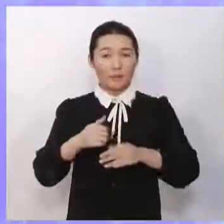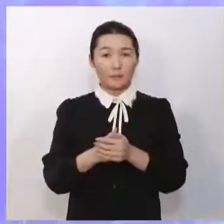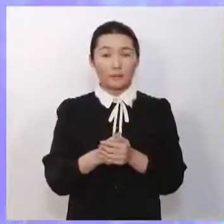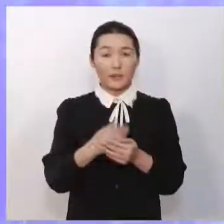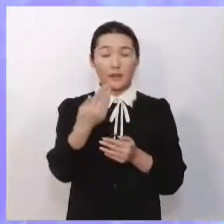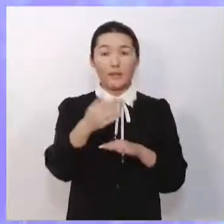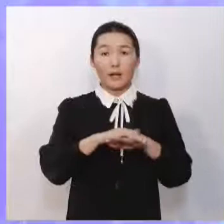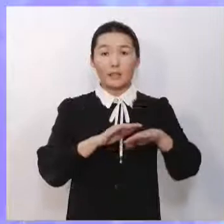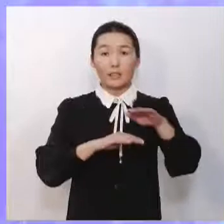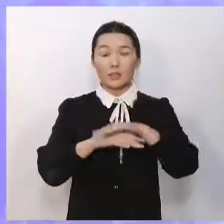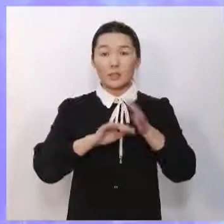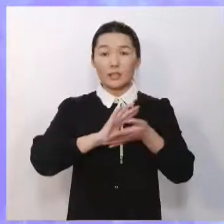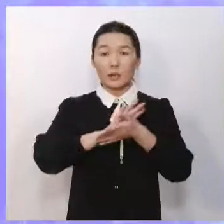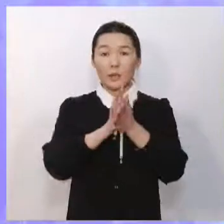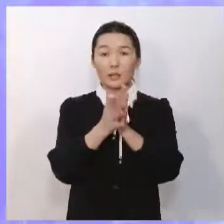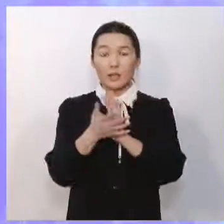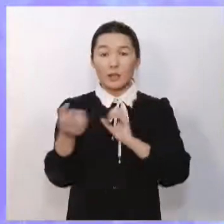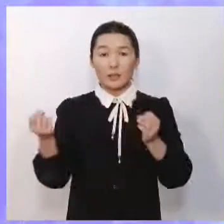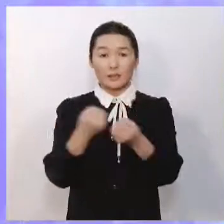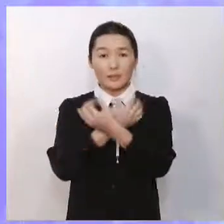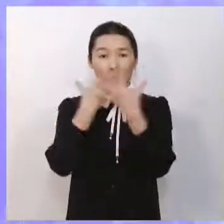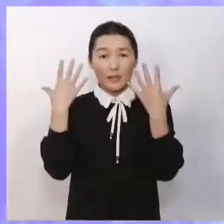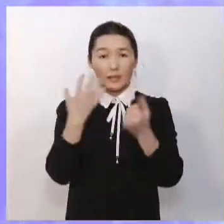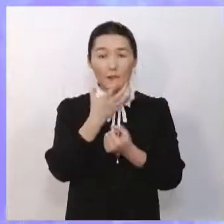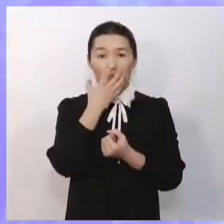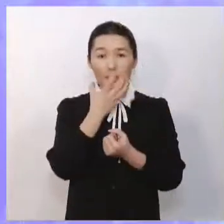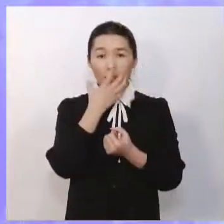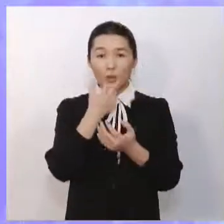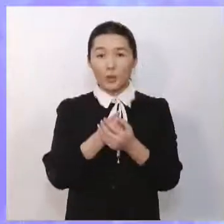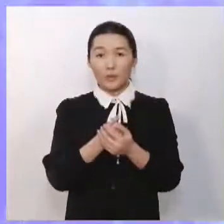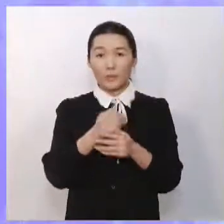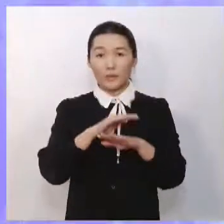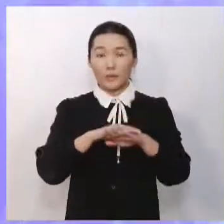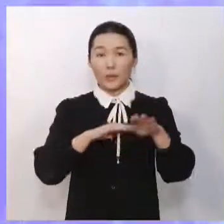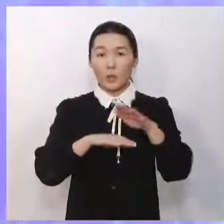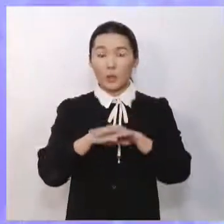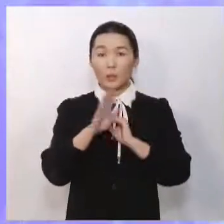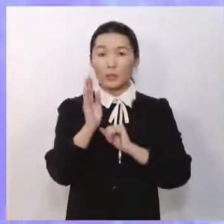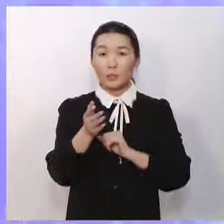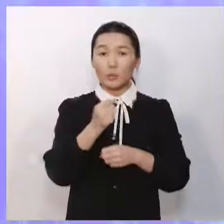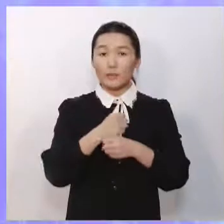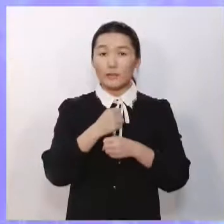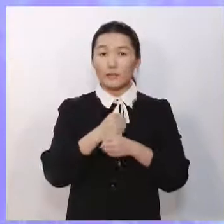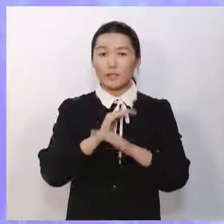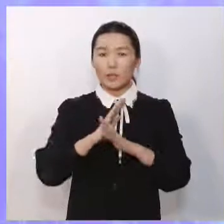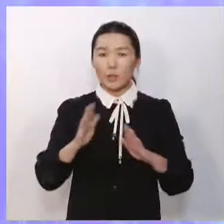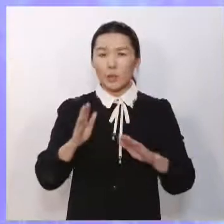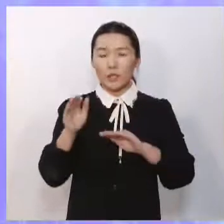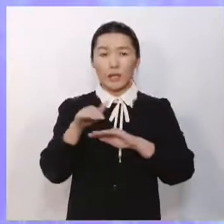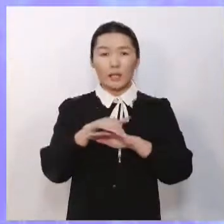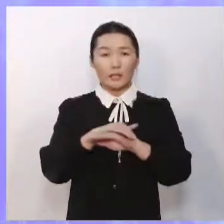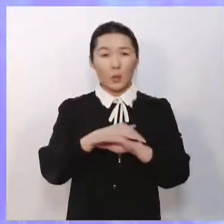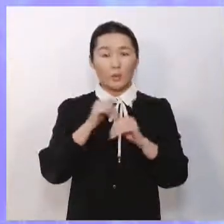руки наполняются светом и теплом. Руки будут совершать только добрые,